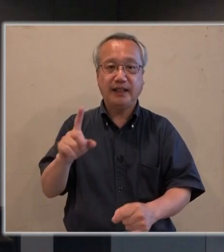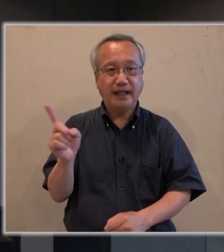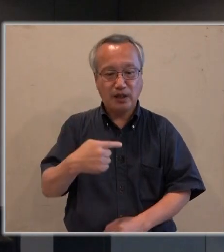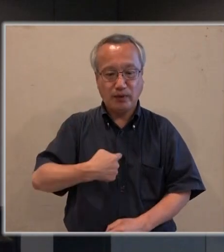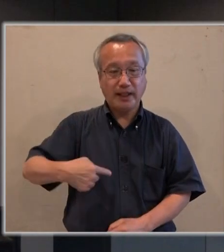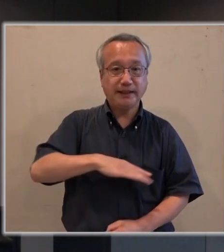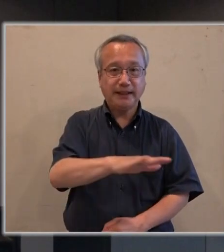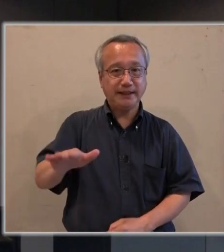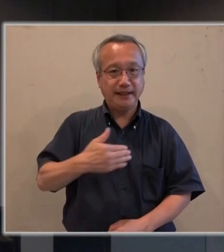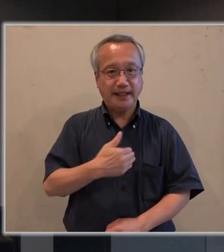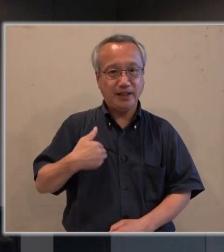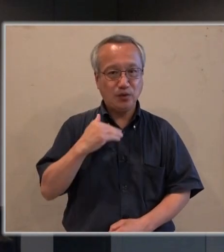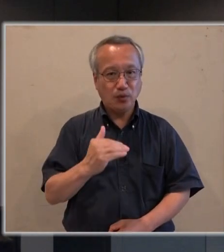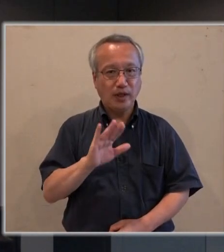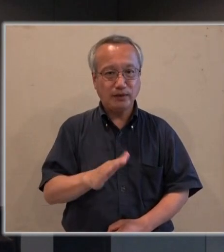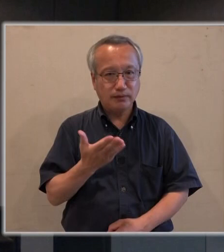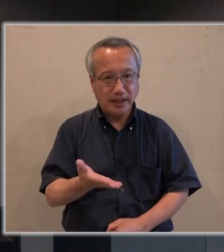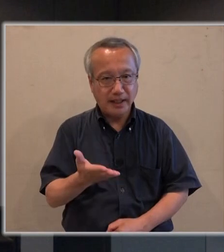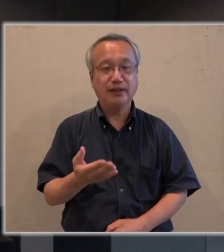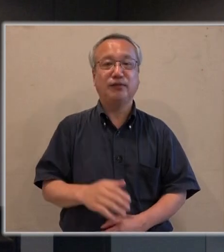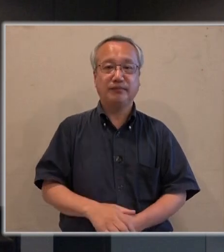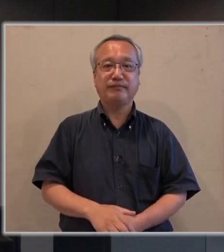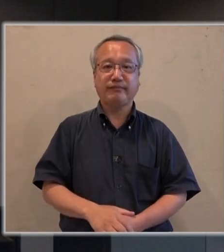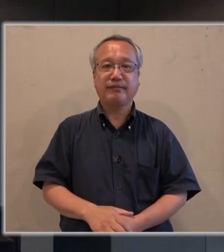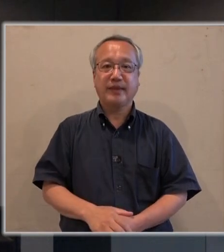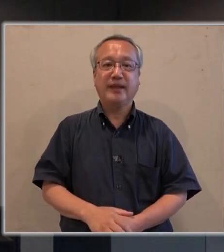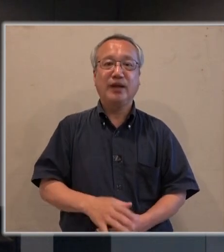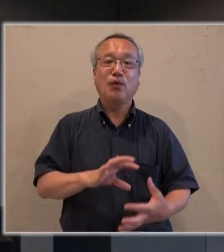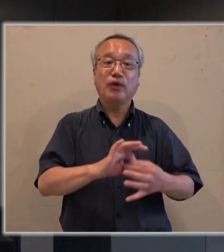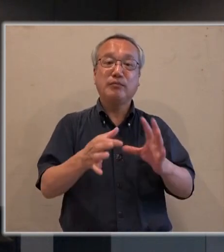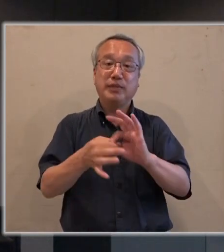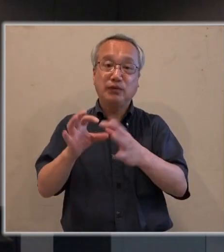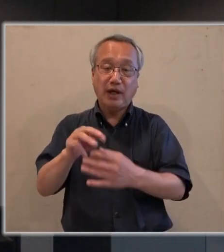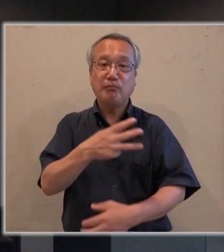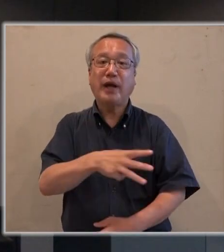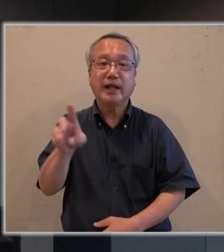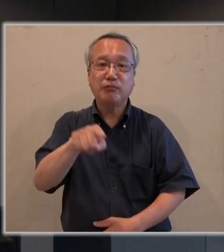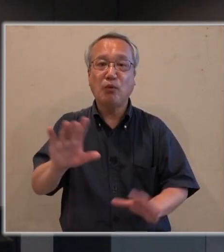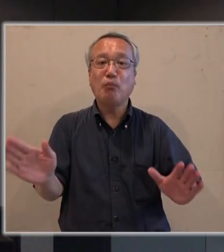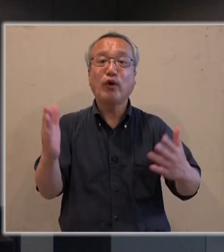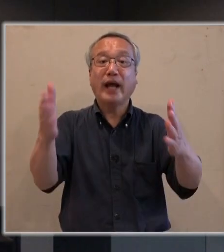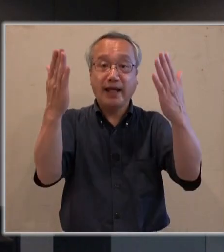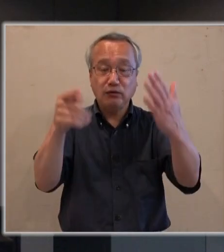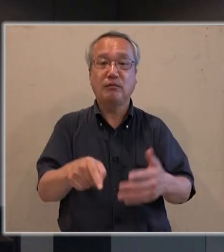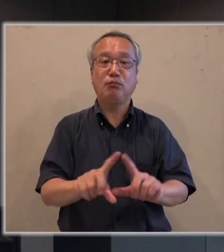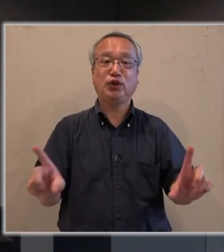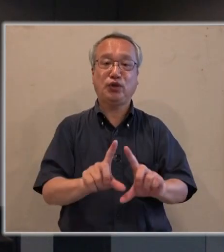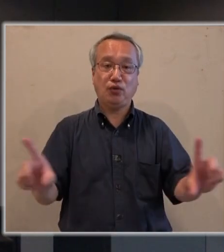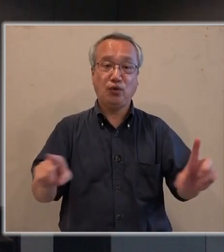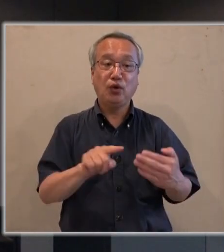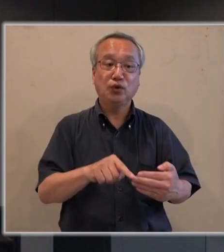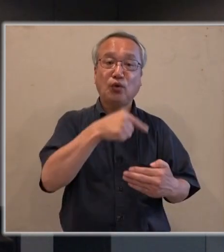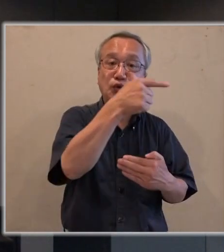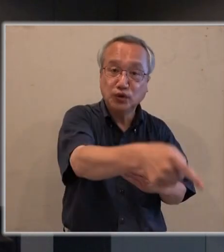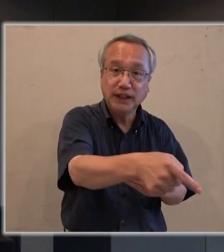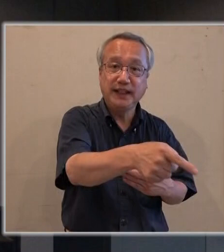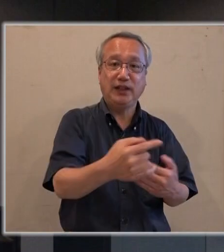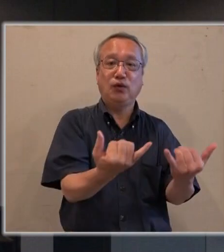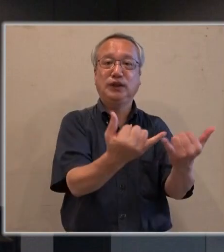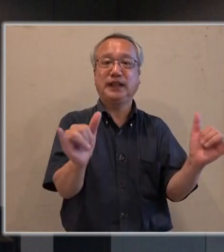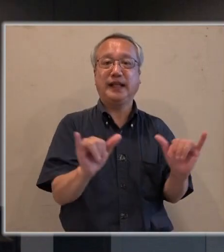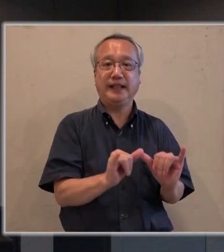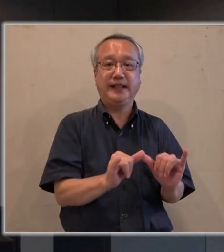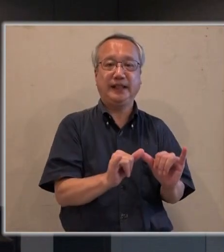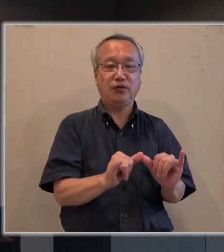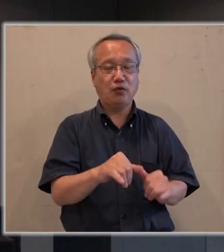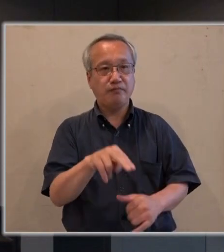できることはないんだろうかっていうところで、オリンピック・パラリンピックを盛り上げるっていうことはもちろん、その先の社会っていう